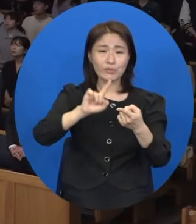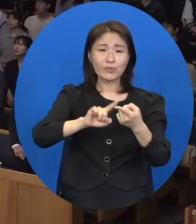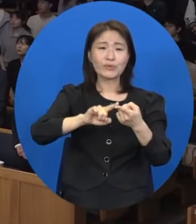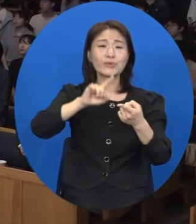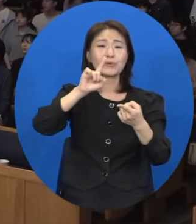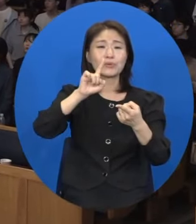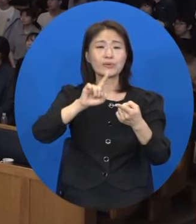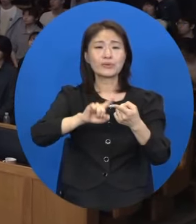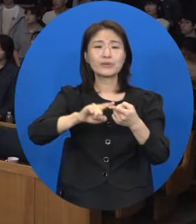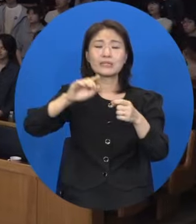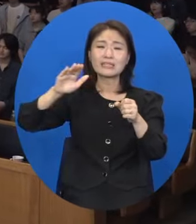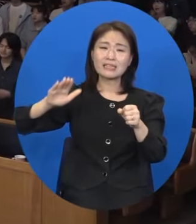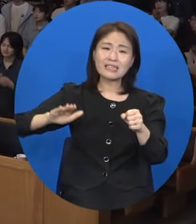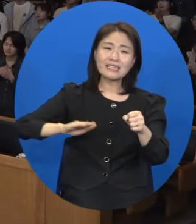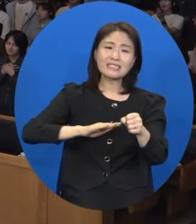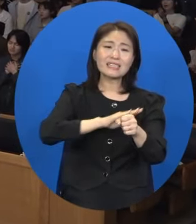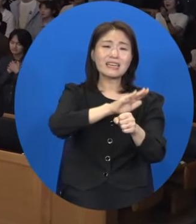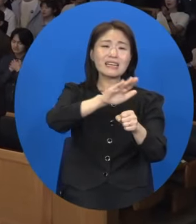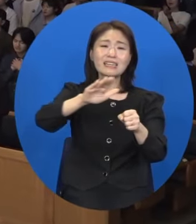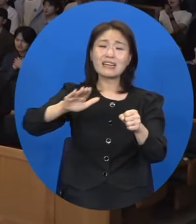이대로